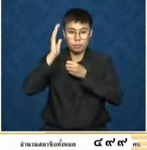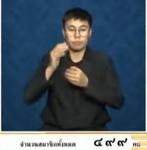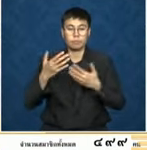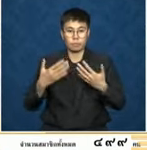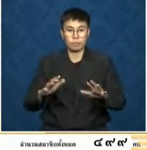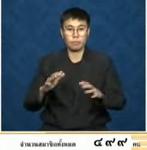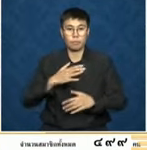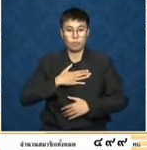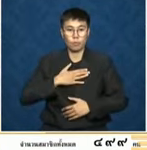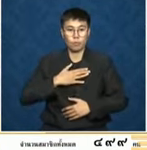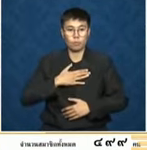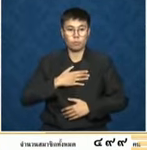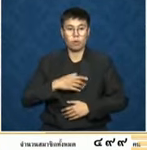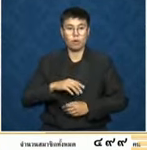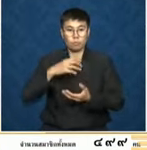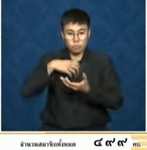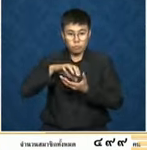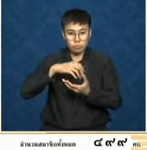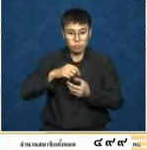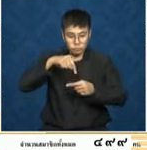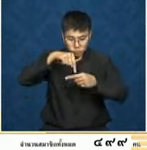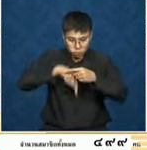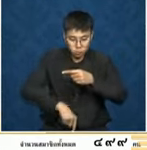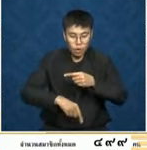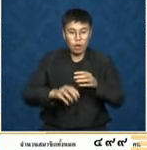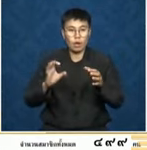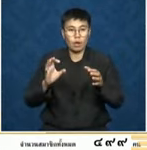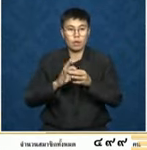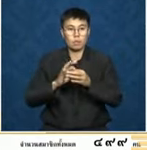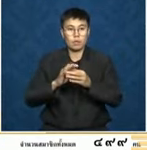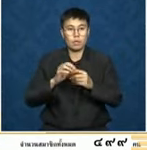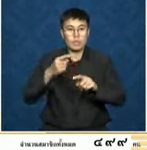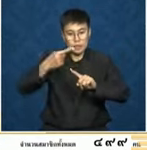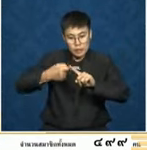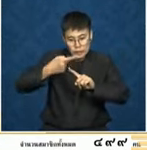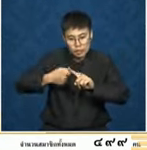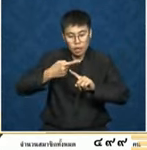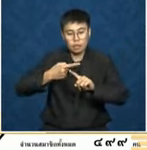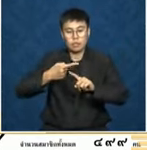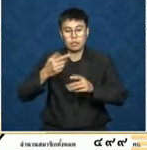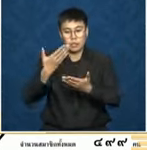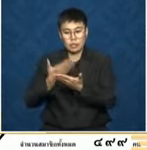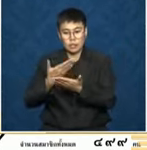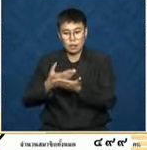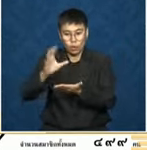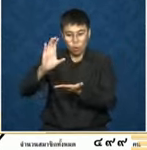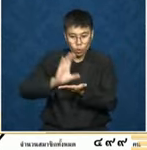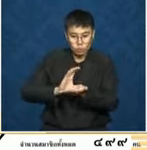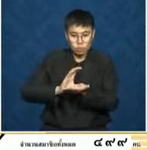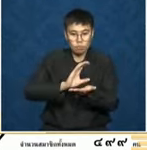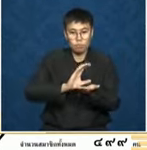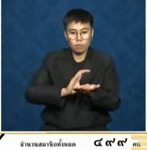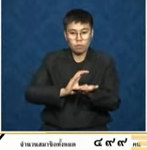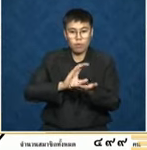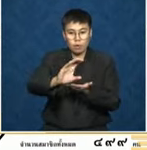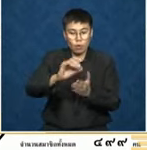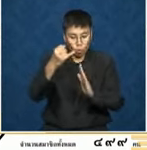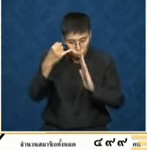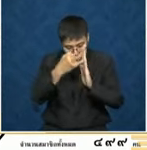มจะลงรายละเอียดในแง่ของฤดูกาลนะครับกับงบประมาณที่ลงไปในพื้นที่เนี่ยมันมีปัญห